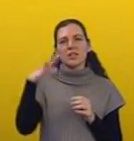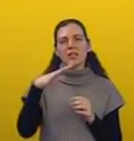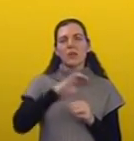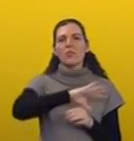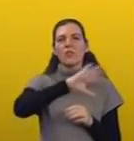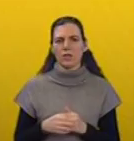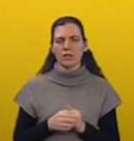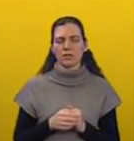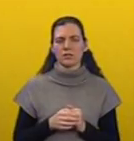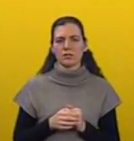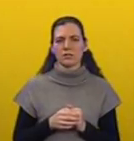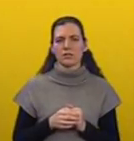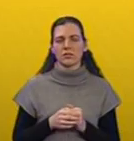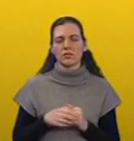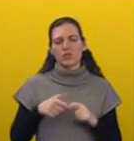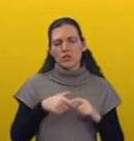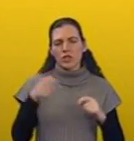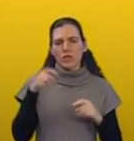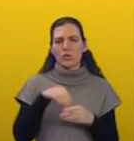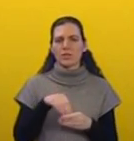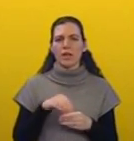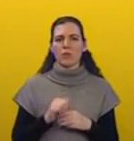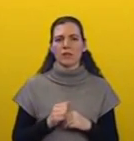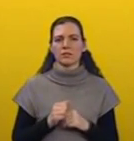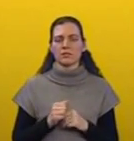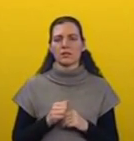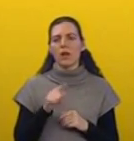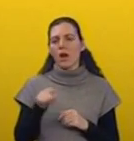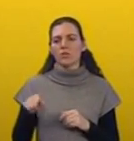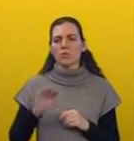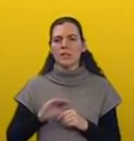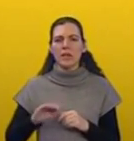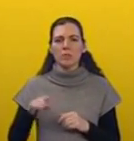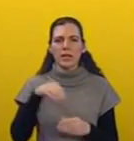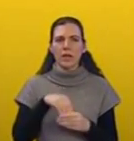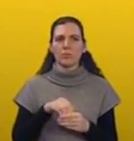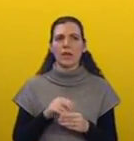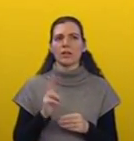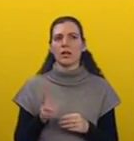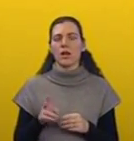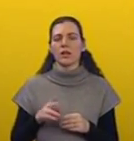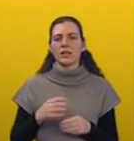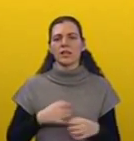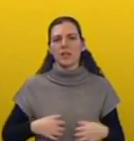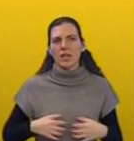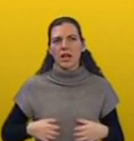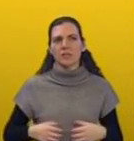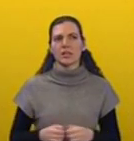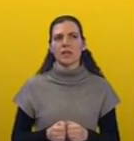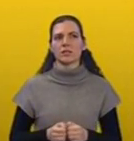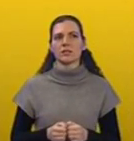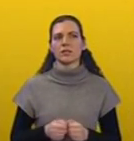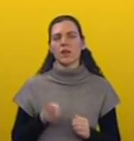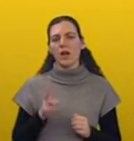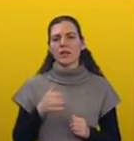Ferenc pápa. Az egyházfő szerint a terroristák csak arra használják Istent, hogy igazolják a példa nélküli erőszakot.